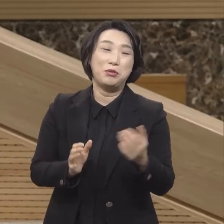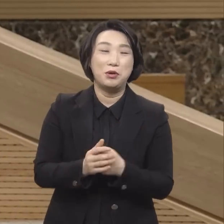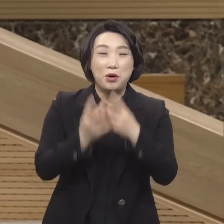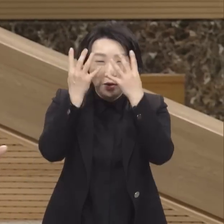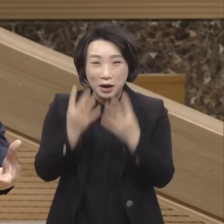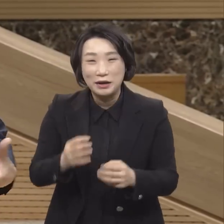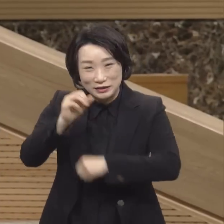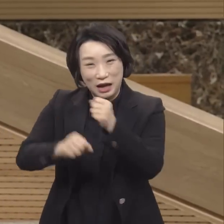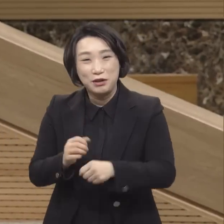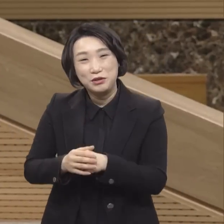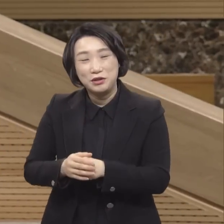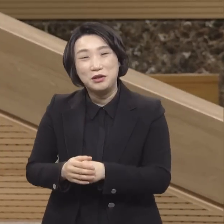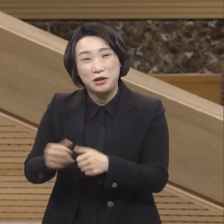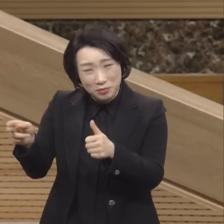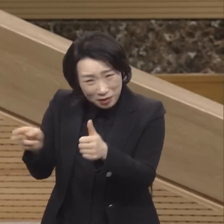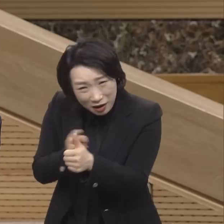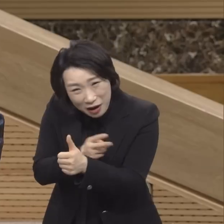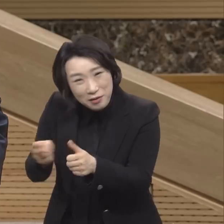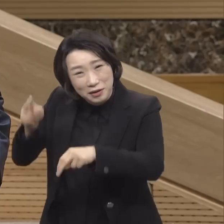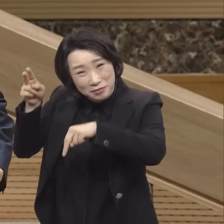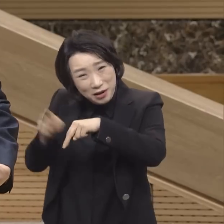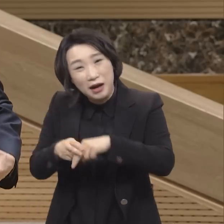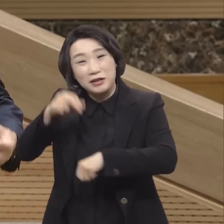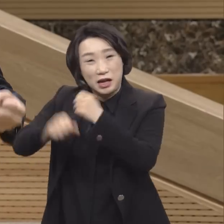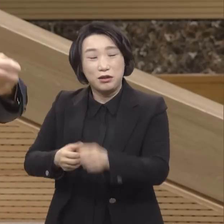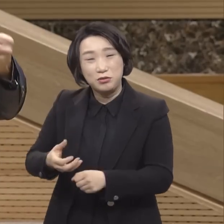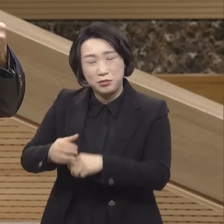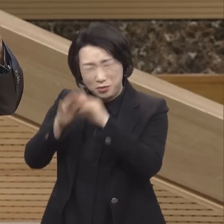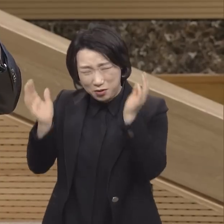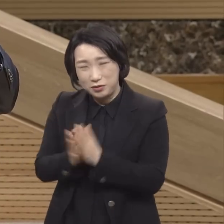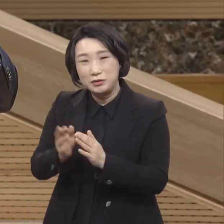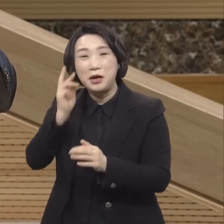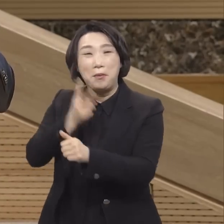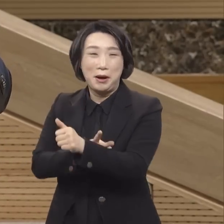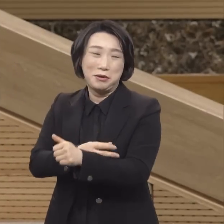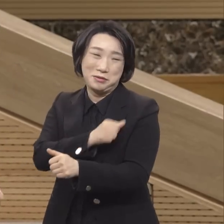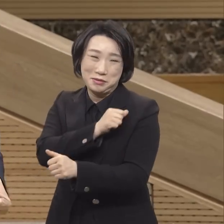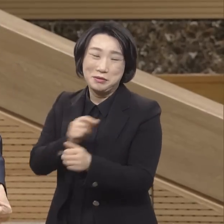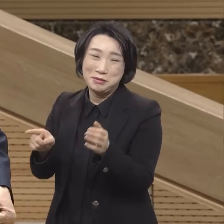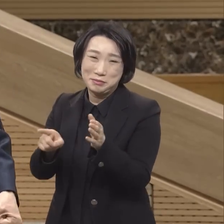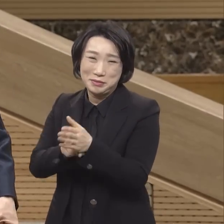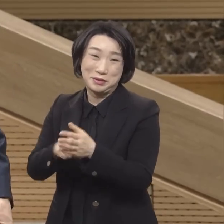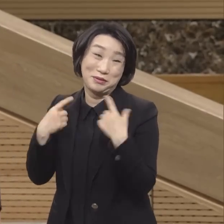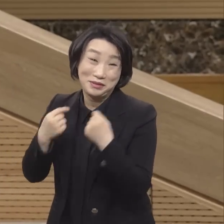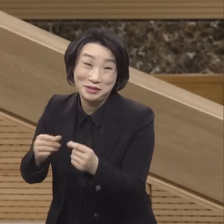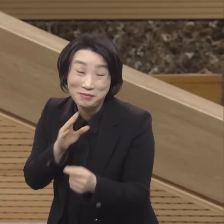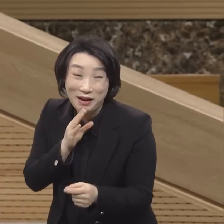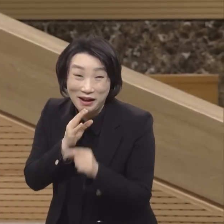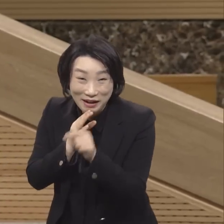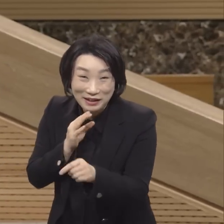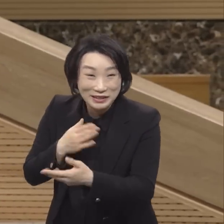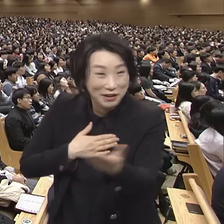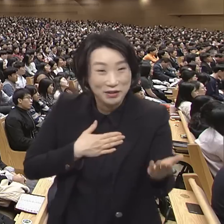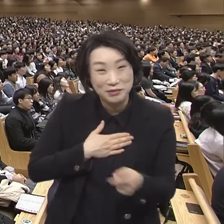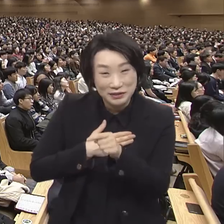자유도 있고 매 맞을 자유도 있다라 이 말이요. 여러분, 신령한 믿음의 자유가 이렇게 충만하기를 주님의 이름으로